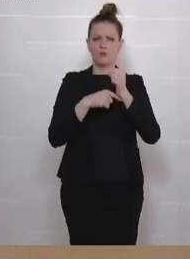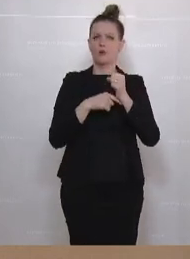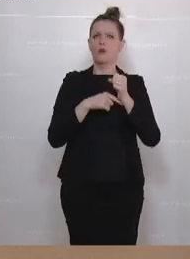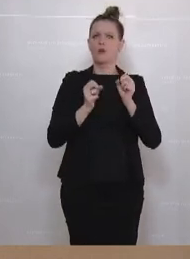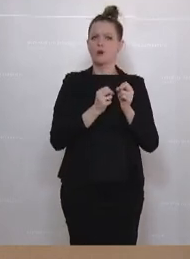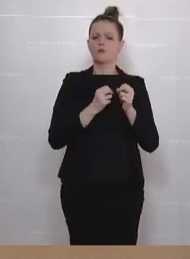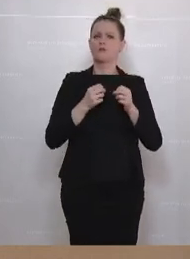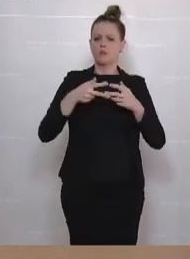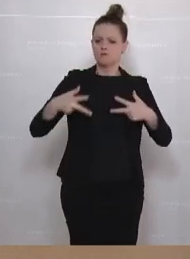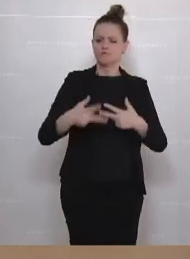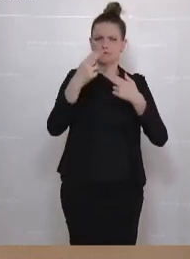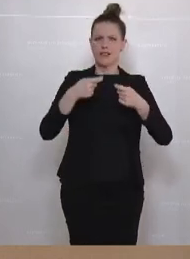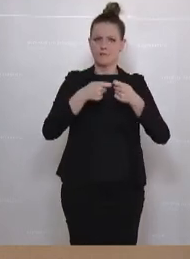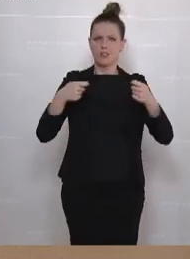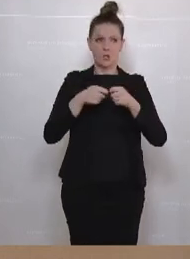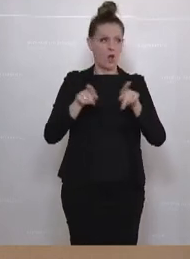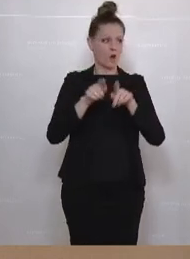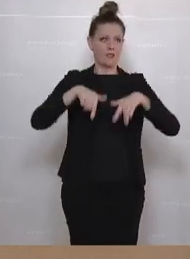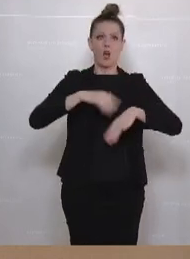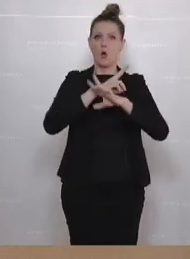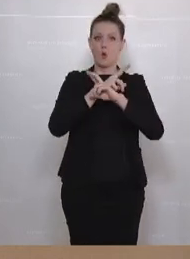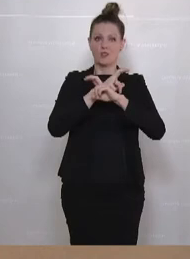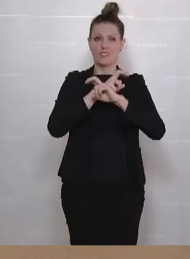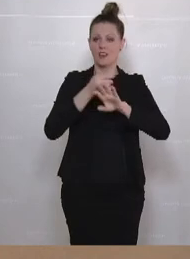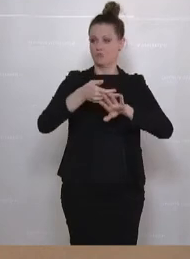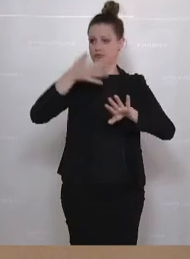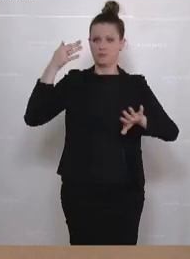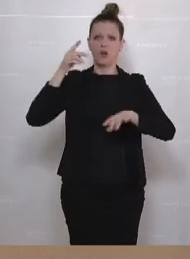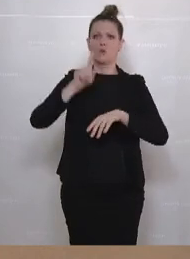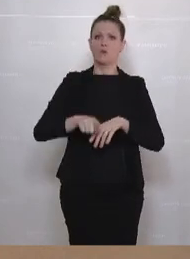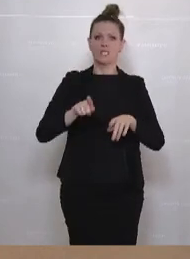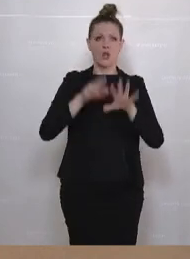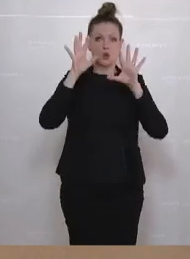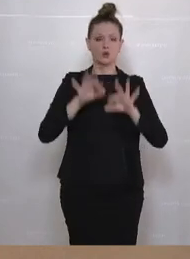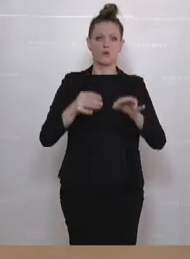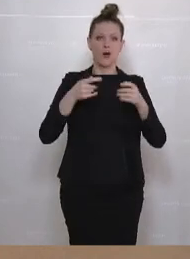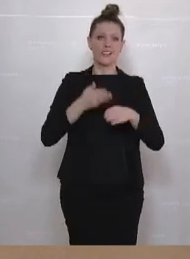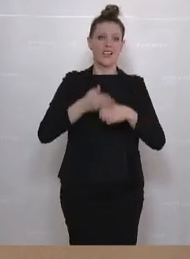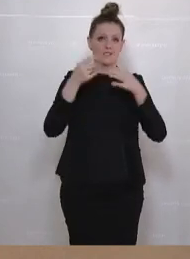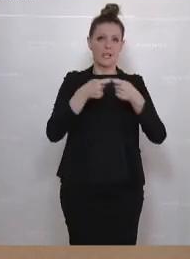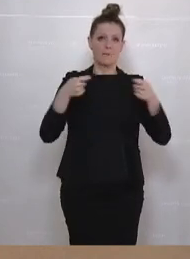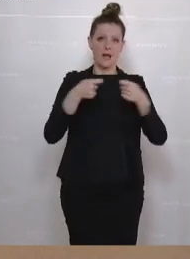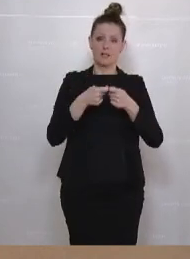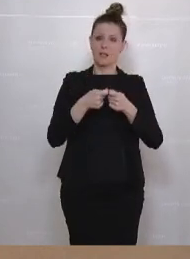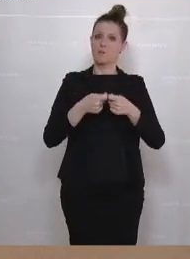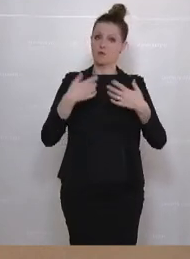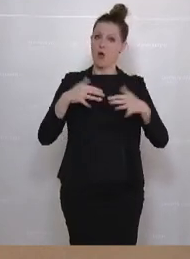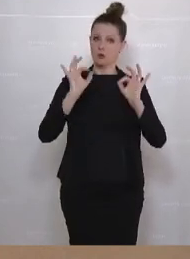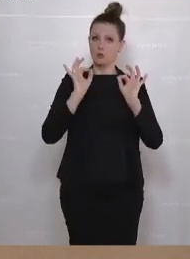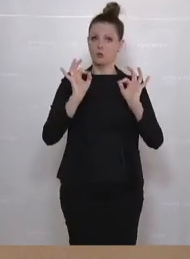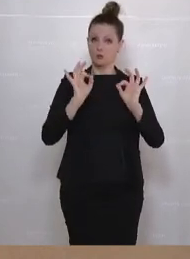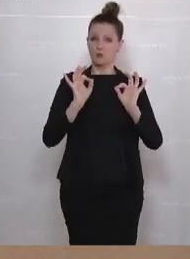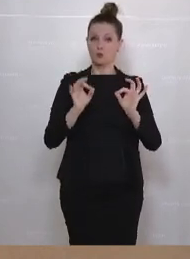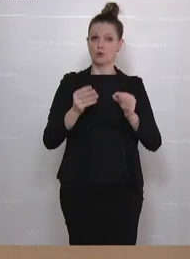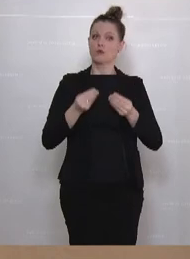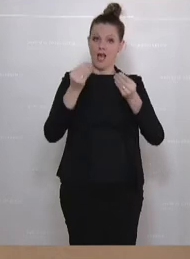erinnere die Frau Abgeordnete daran, dass wir auch in Österreich in den letzten Monaten sofort Hilfsmaßnahmen, und zwar sehr großzügige, geschnürt haben.